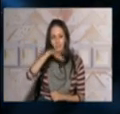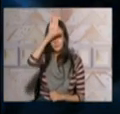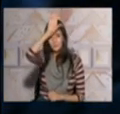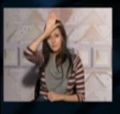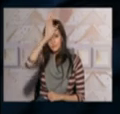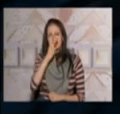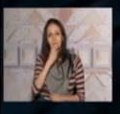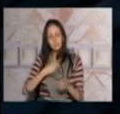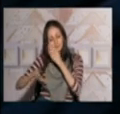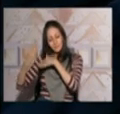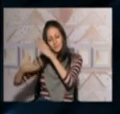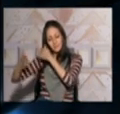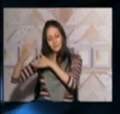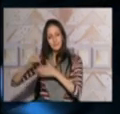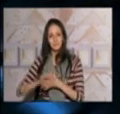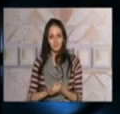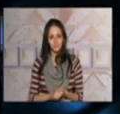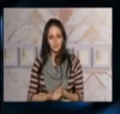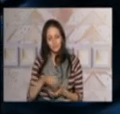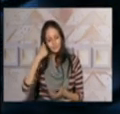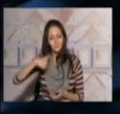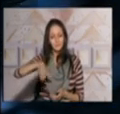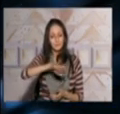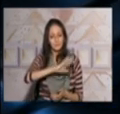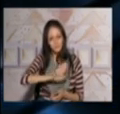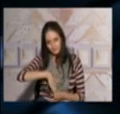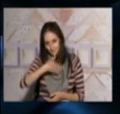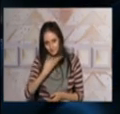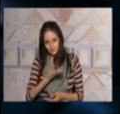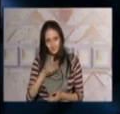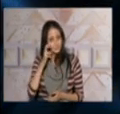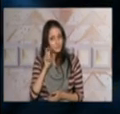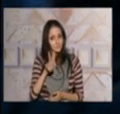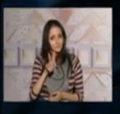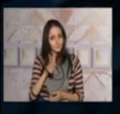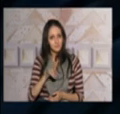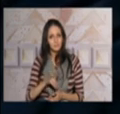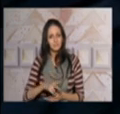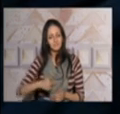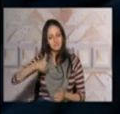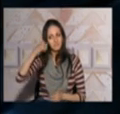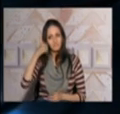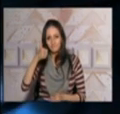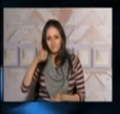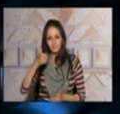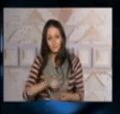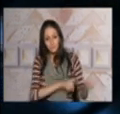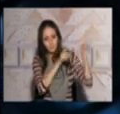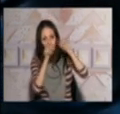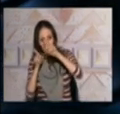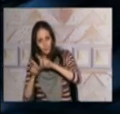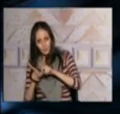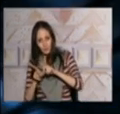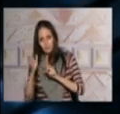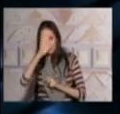في فتره الكورونا. كان كل الناس بتبقى على التلفزيون وعلى وسائل التواصل الاجتماعي شايفين العظمه في عمليه نقل المومياوات